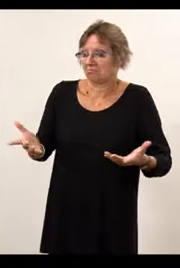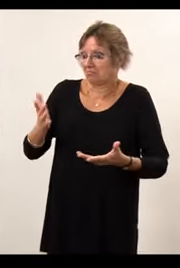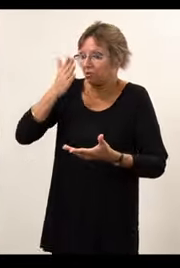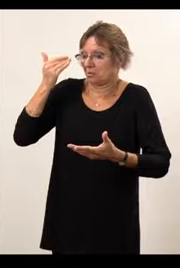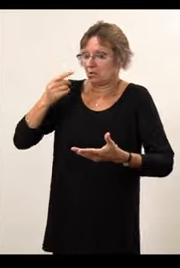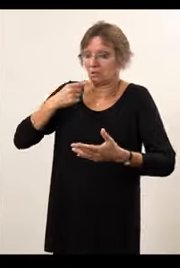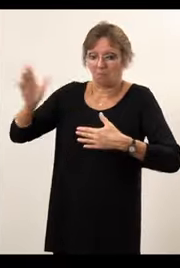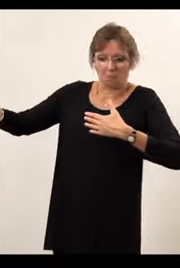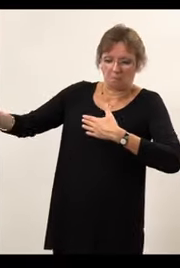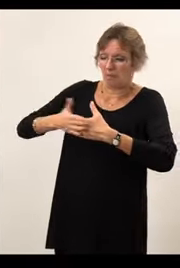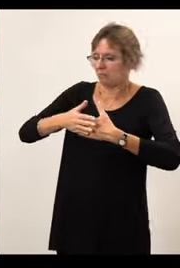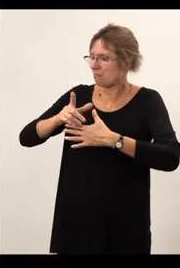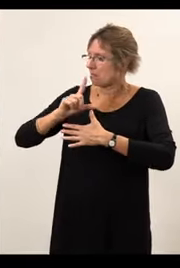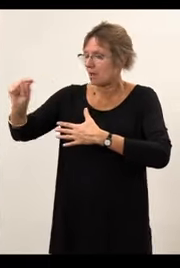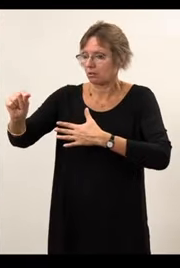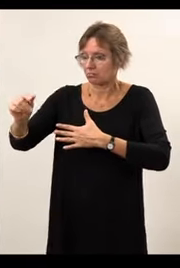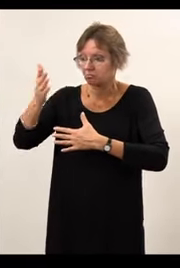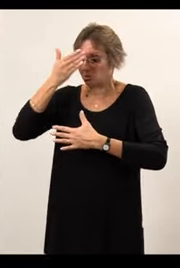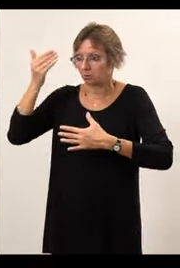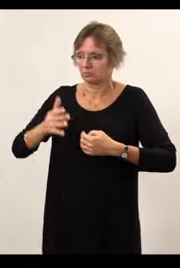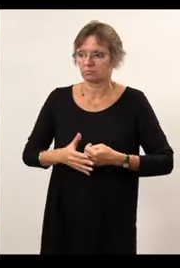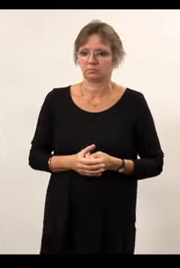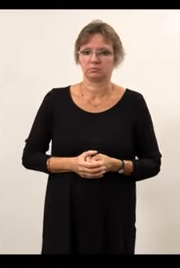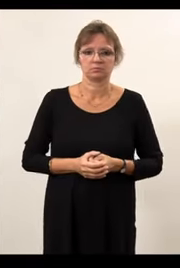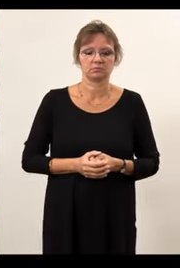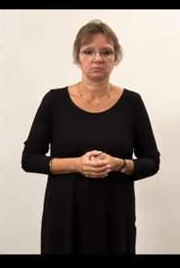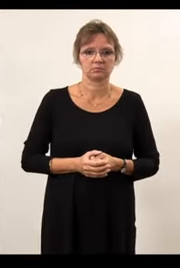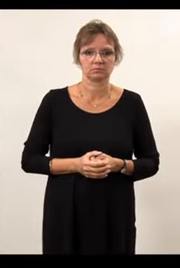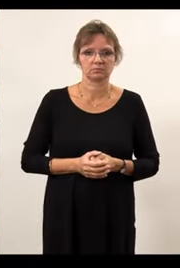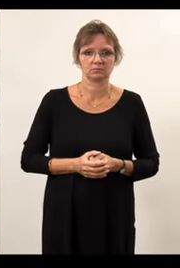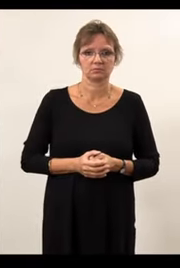Je sais pas, il a claqué la porte, il est parti, je sais pas.